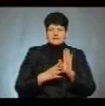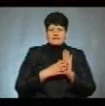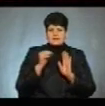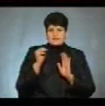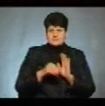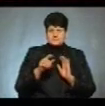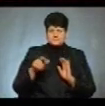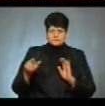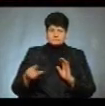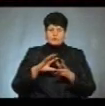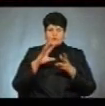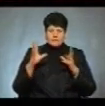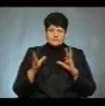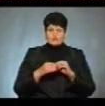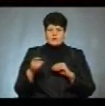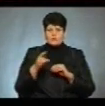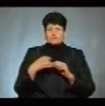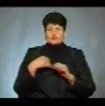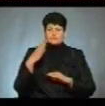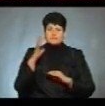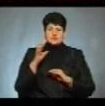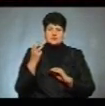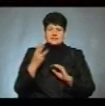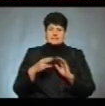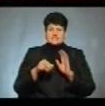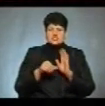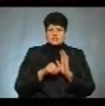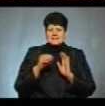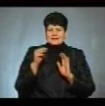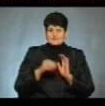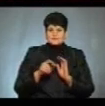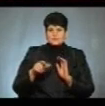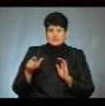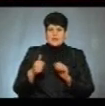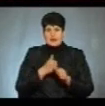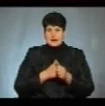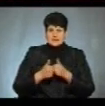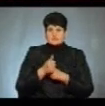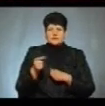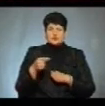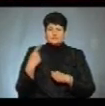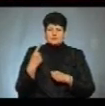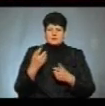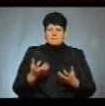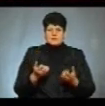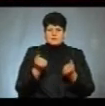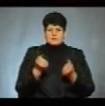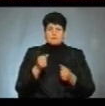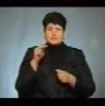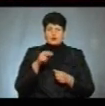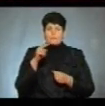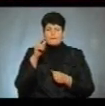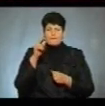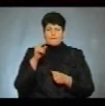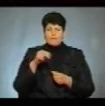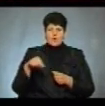тисяч. Всього в регіоні проголосували 536 тисяч 680 осіб, лідерів на Тернопільщині підтримали так – Петро Порошенко